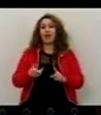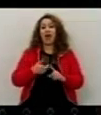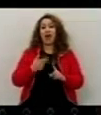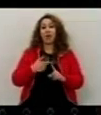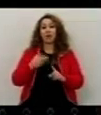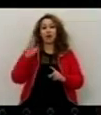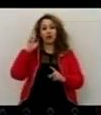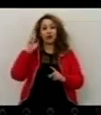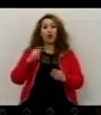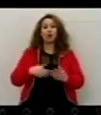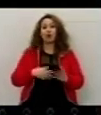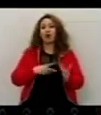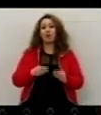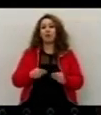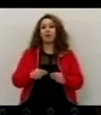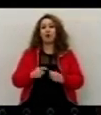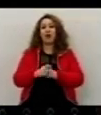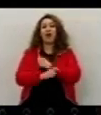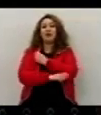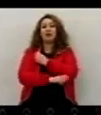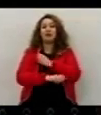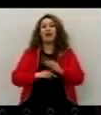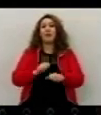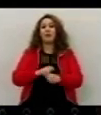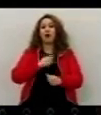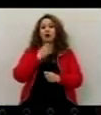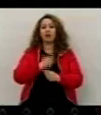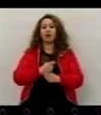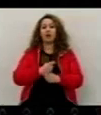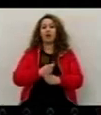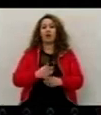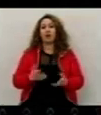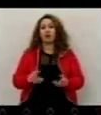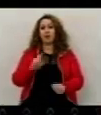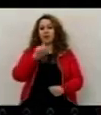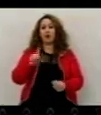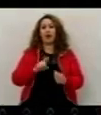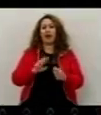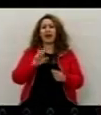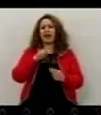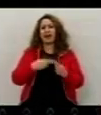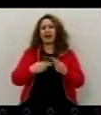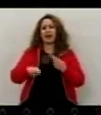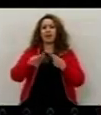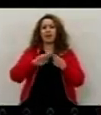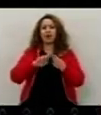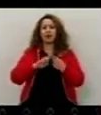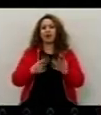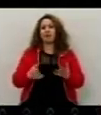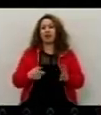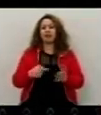القطاع الفلاحة والتنمية الريفية. والإجابة على الانشغال المطروح، لابد من الإشارة إلى